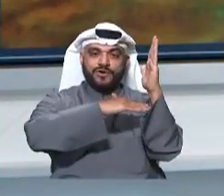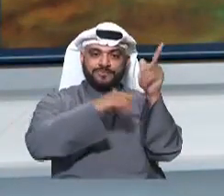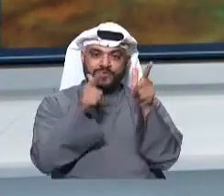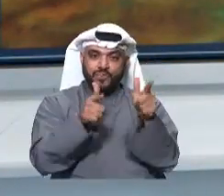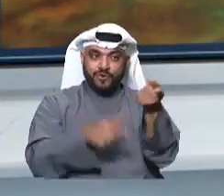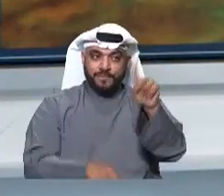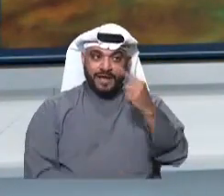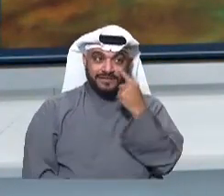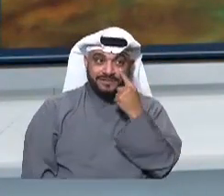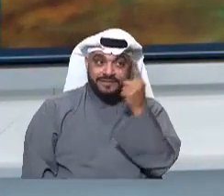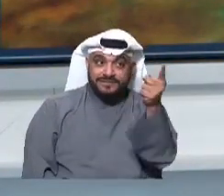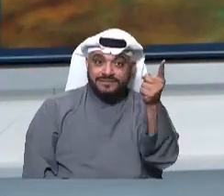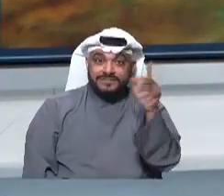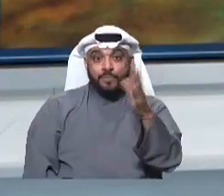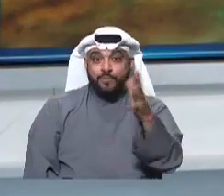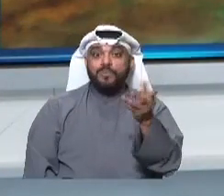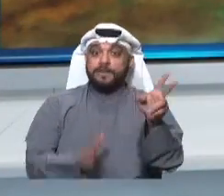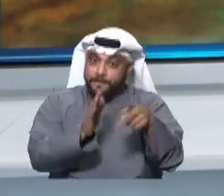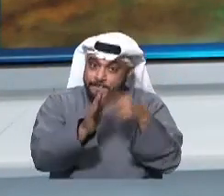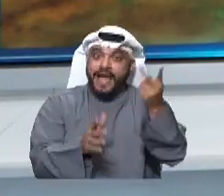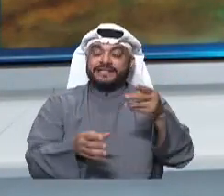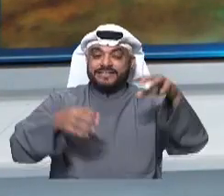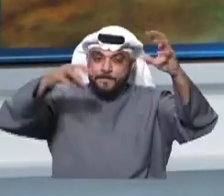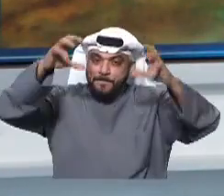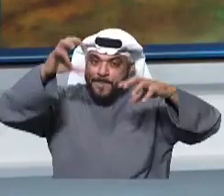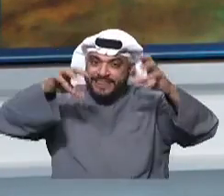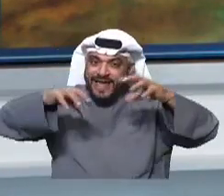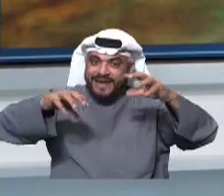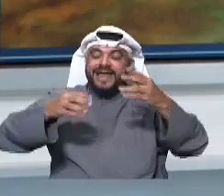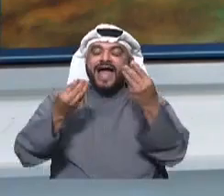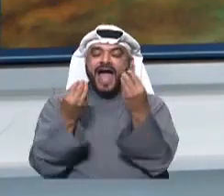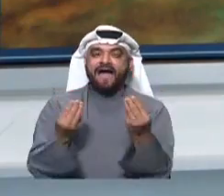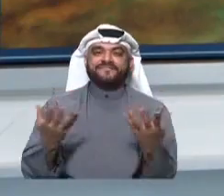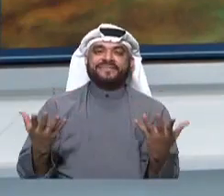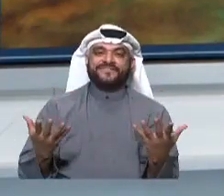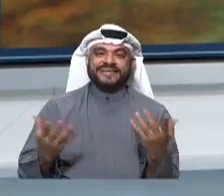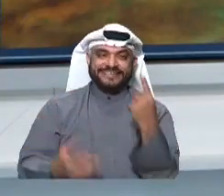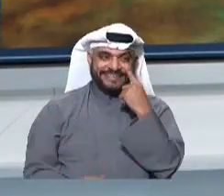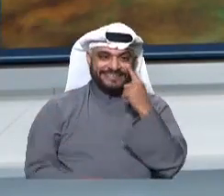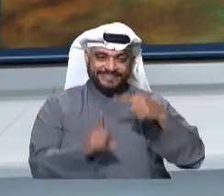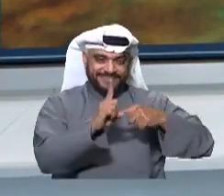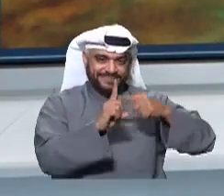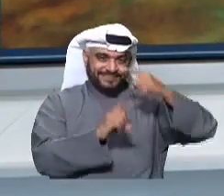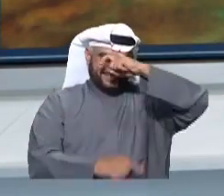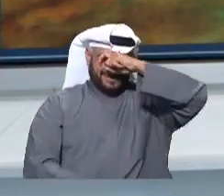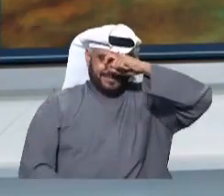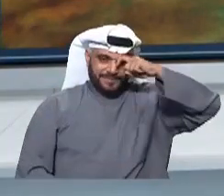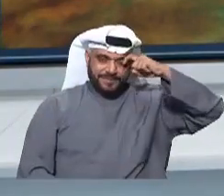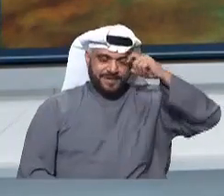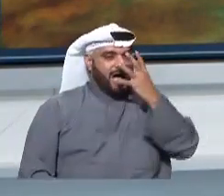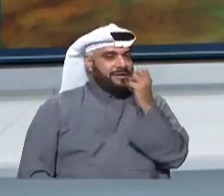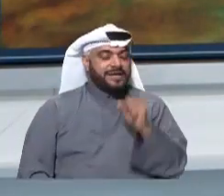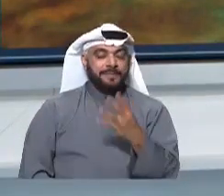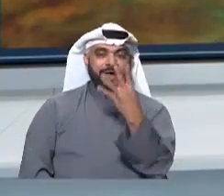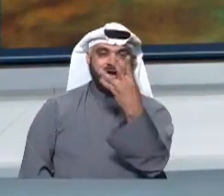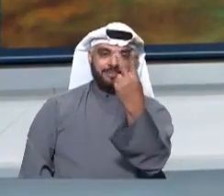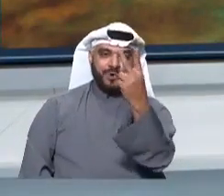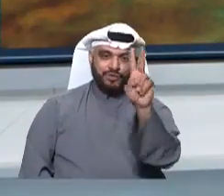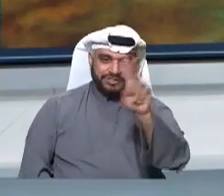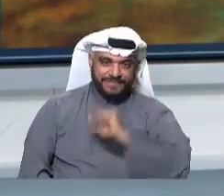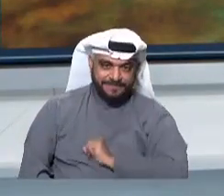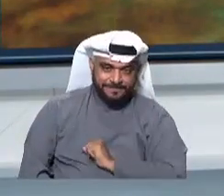رعدية أحيانا، وأجواءنا دافئة وارتفاع ملحوظ في درجات الحرارة قد تصل العظمى إلى 24 درجة مئوية في مدينة